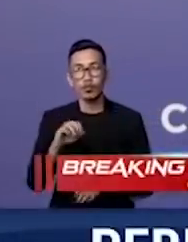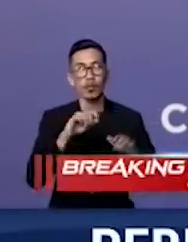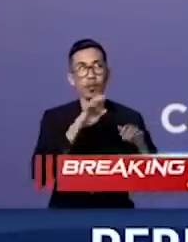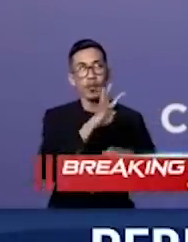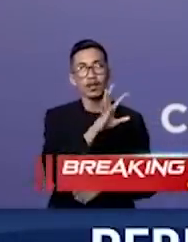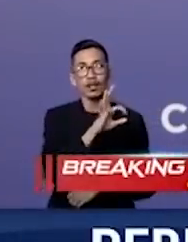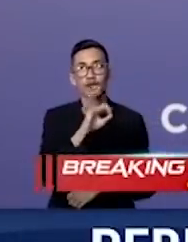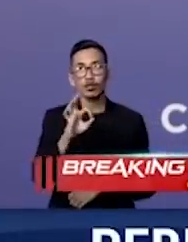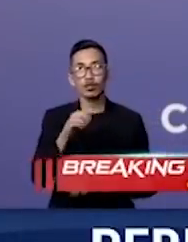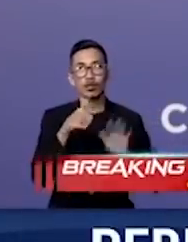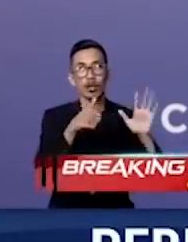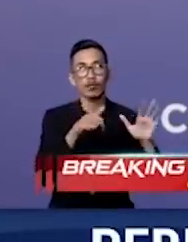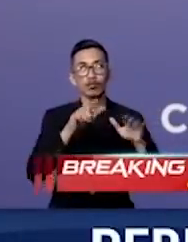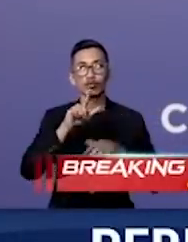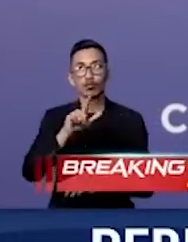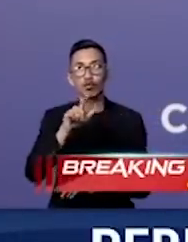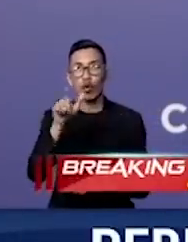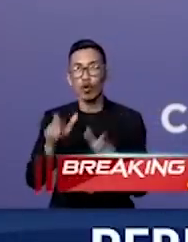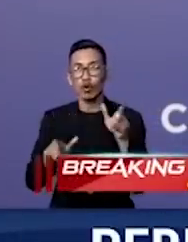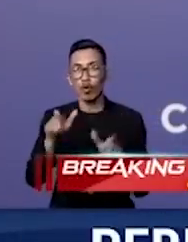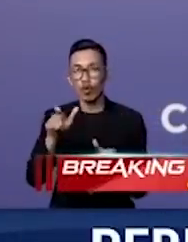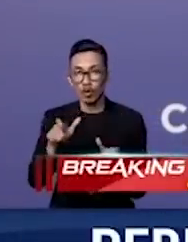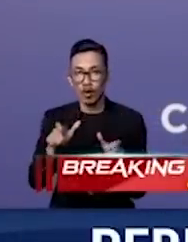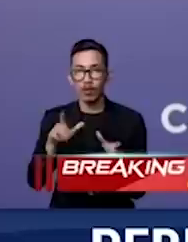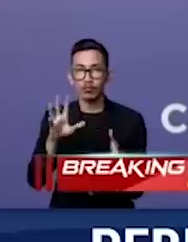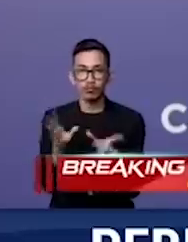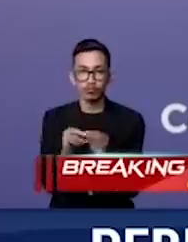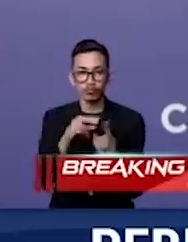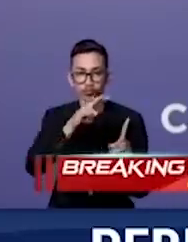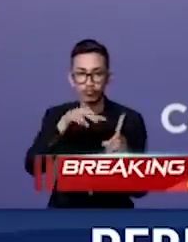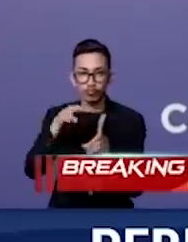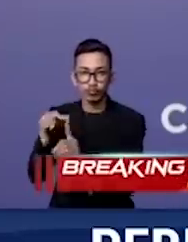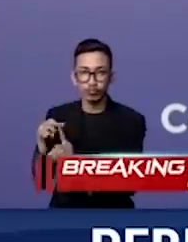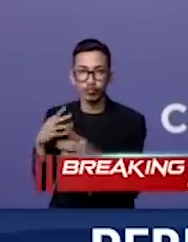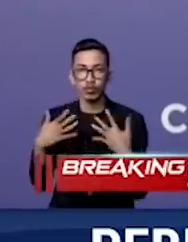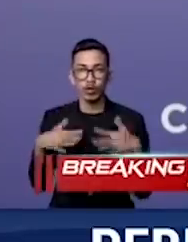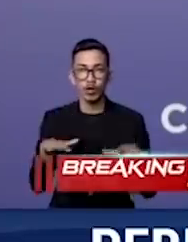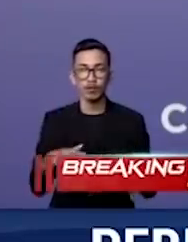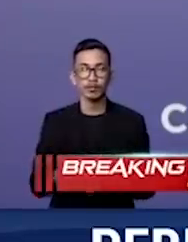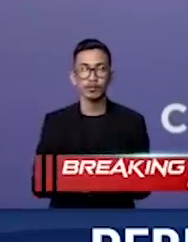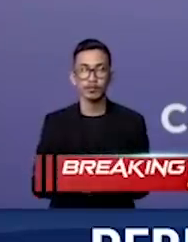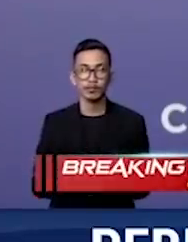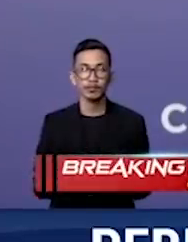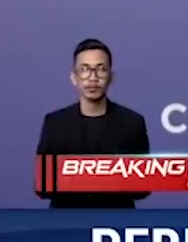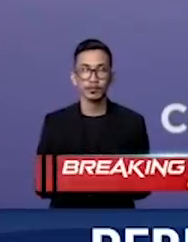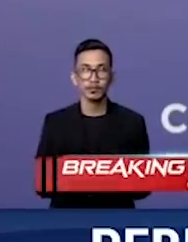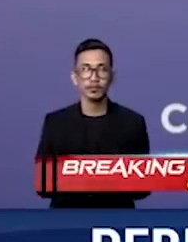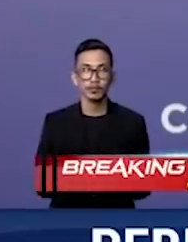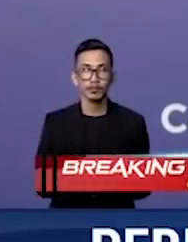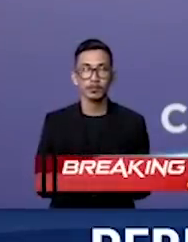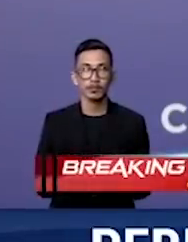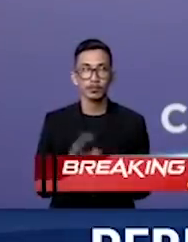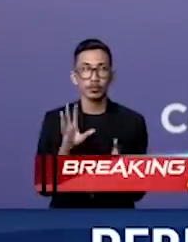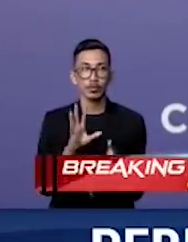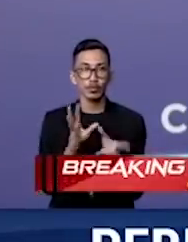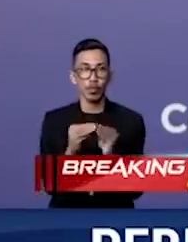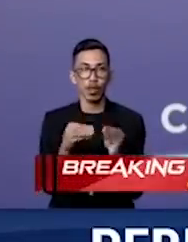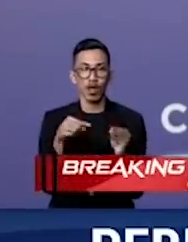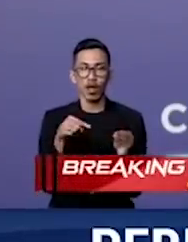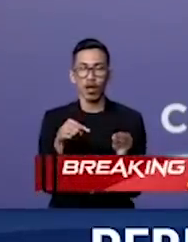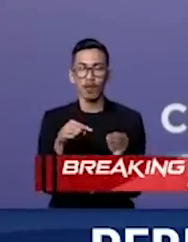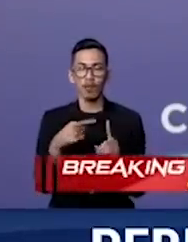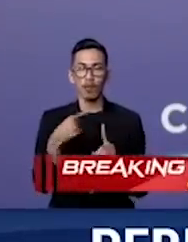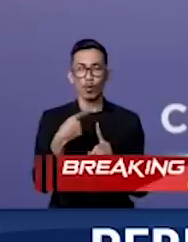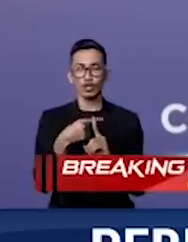74444 spesimen Hai jumlah ini kita dapatkan kasus terkonfirmasi